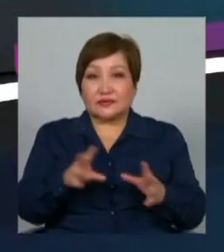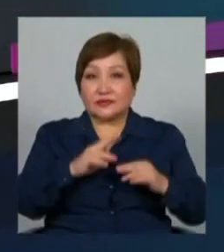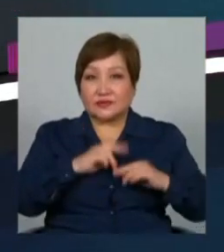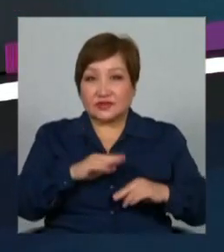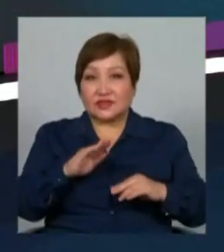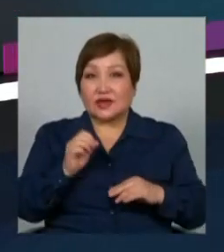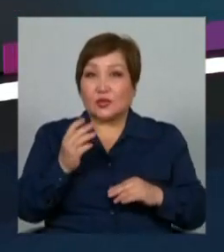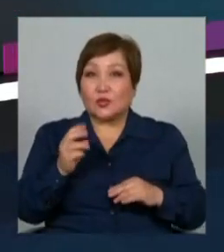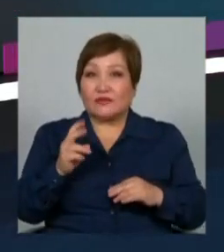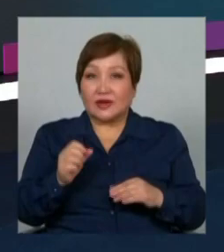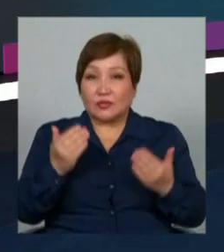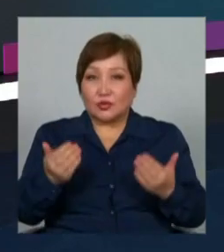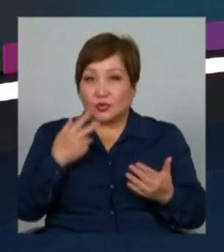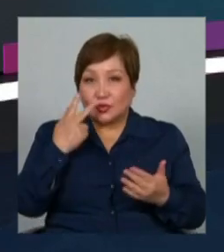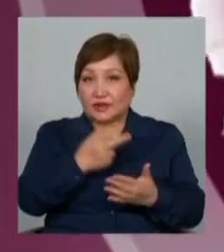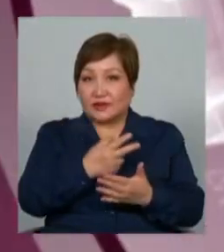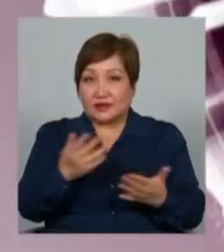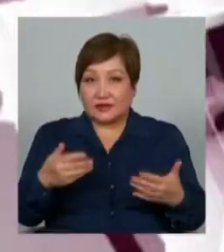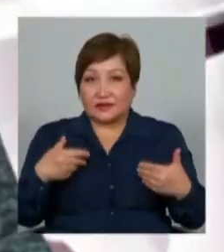Бүгін көретіндеріміз.